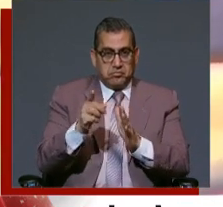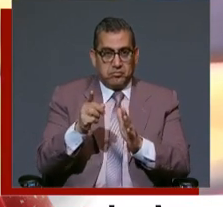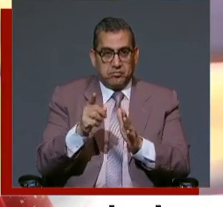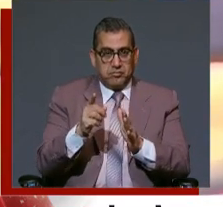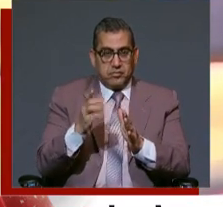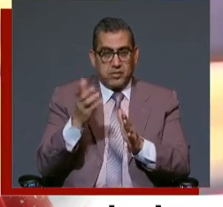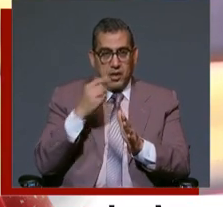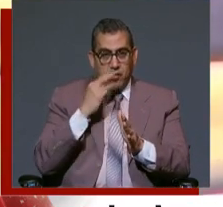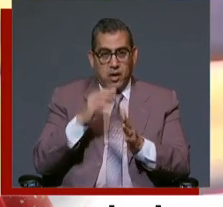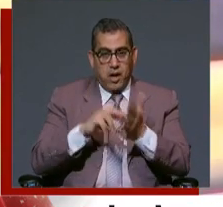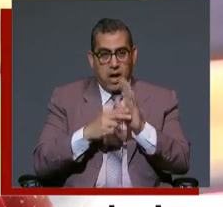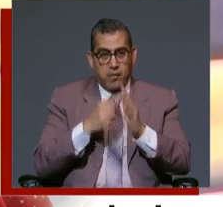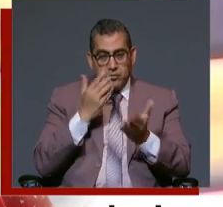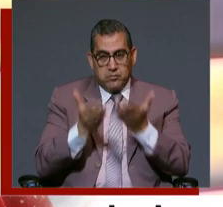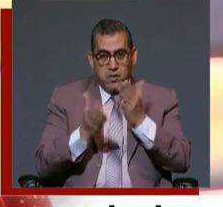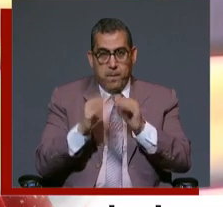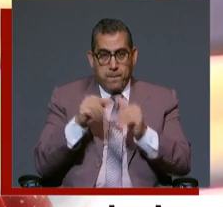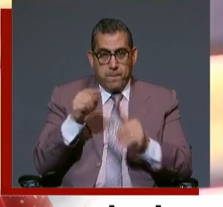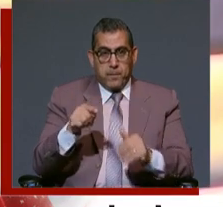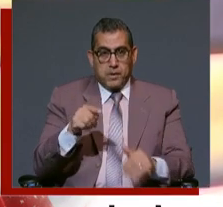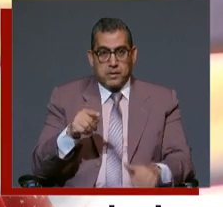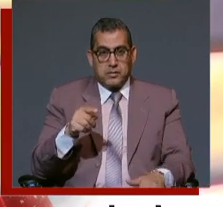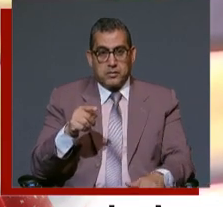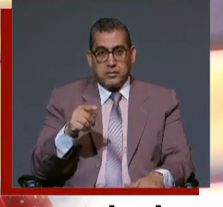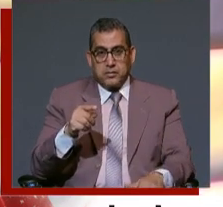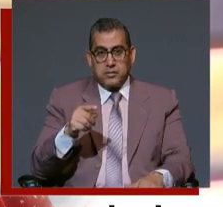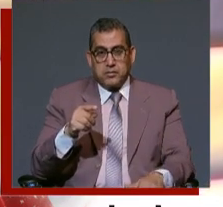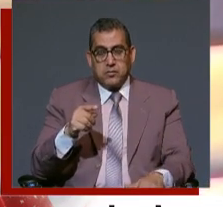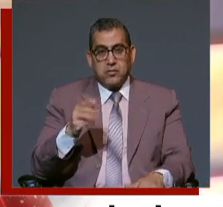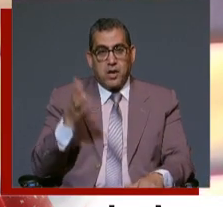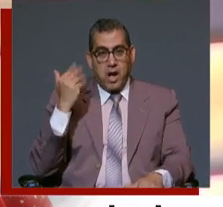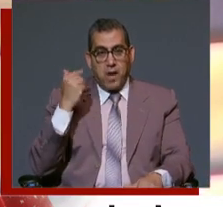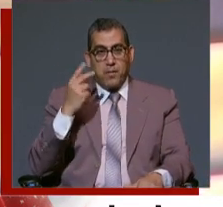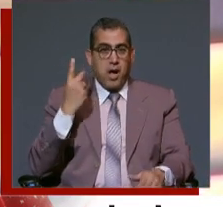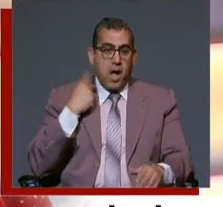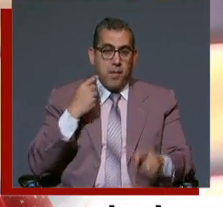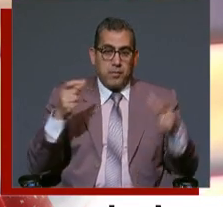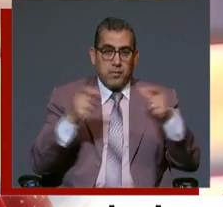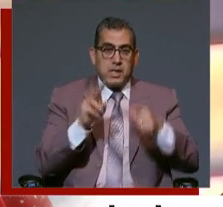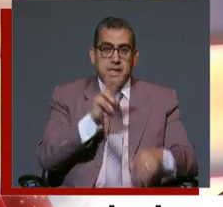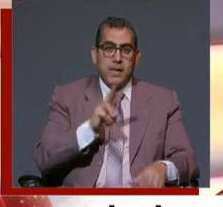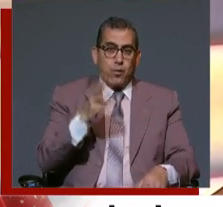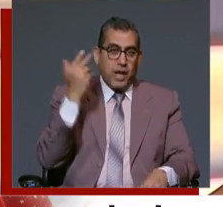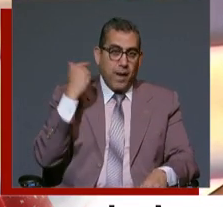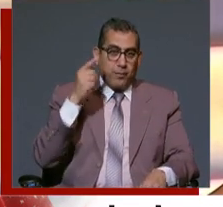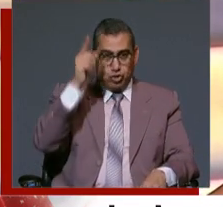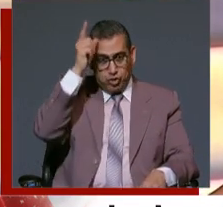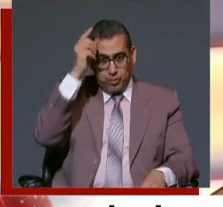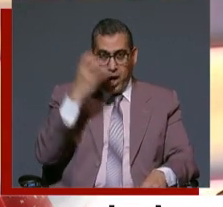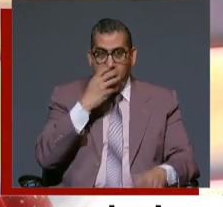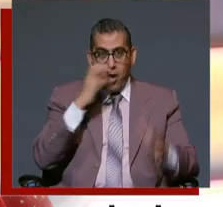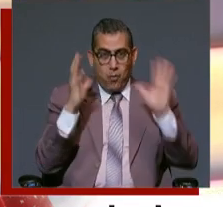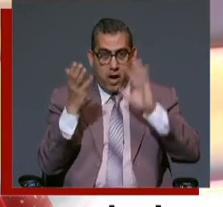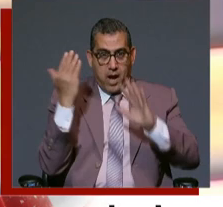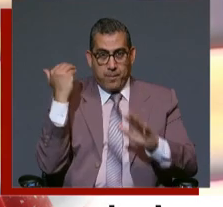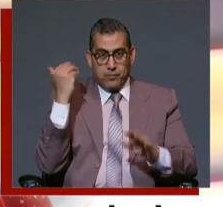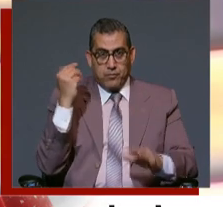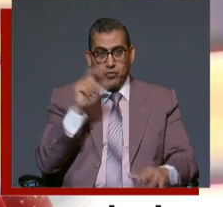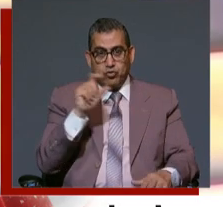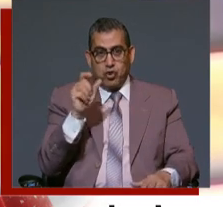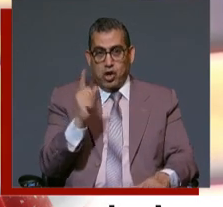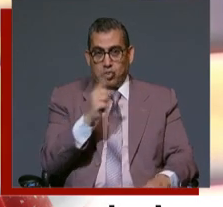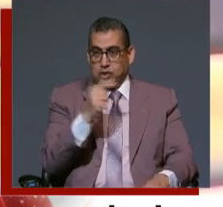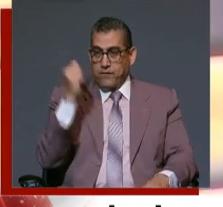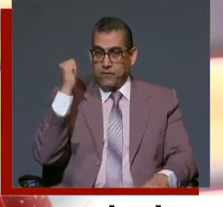على خلفية أن مصر كانت رئيسة أو كوب واستضافت كوب 27 في شرم الشيخ في نوفمبر